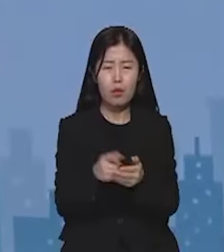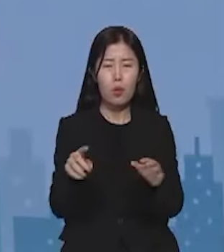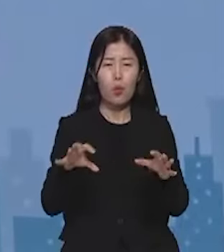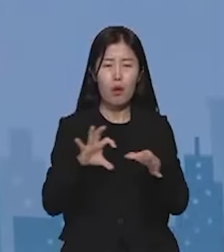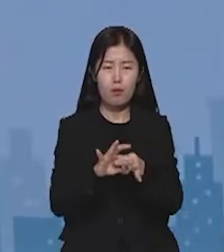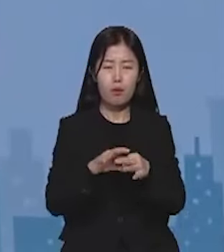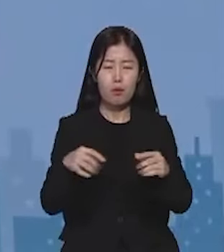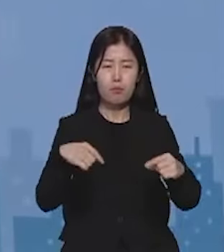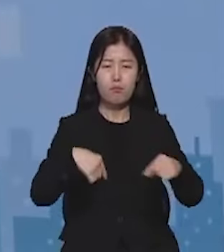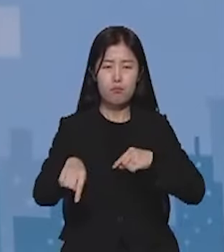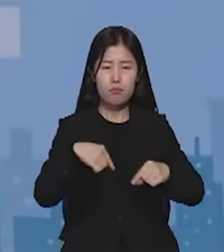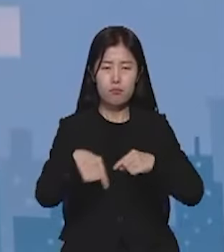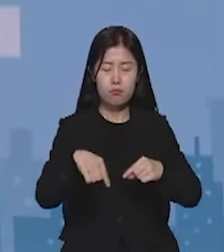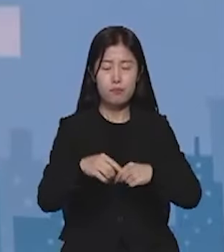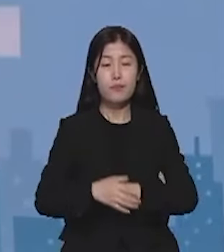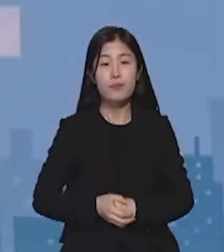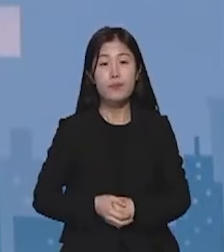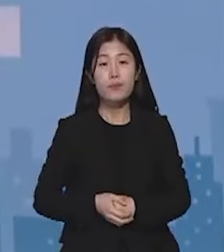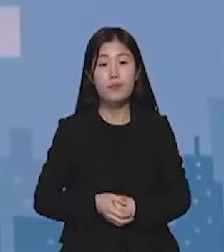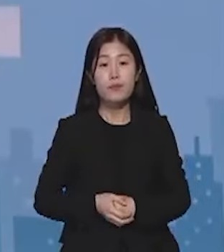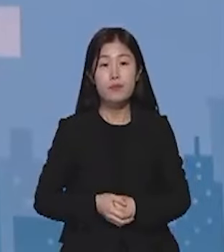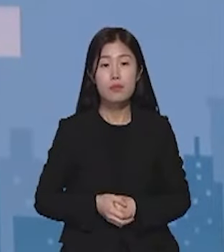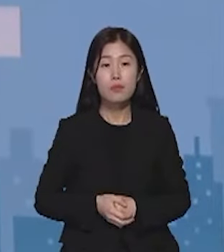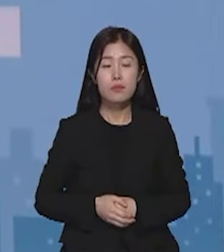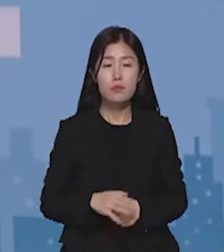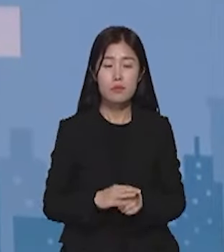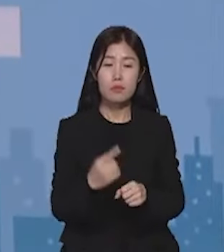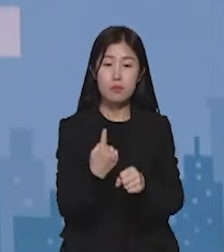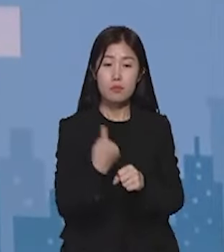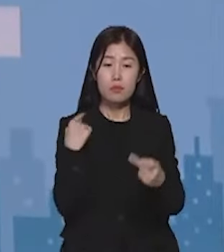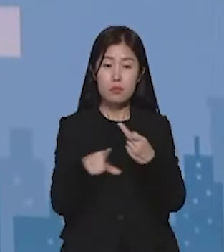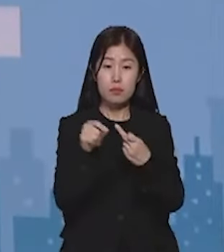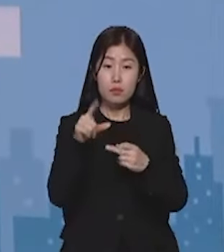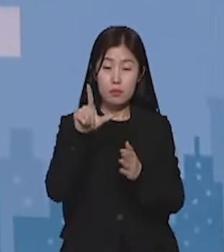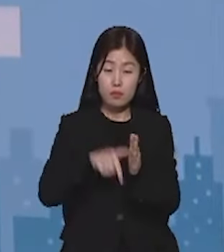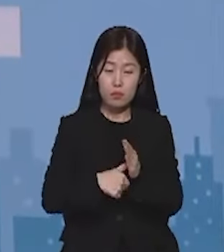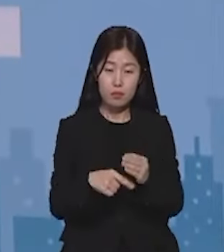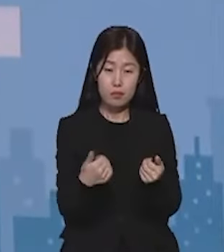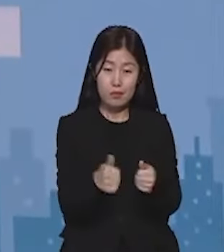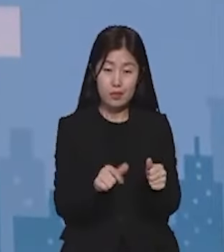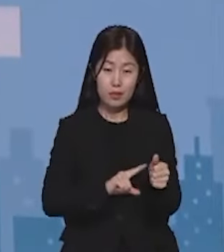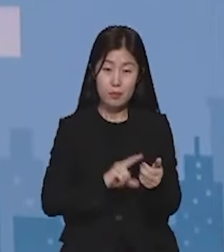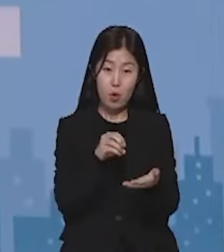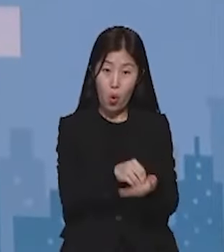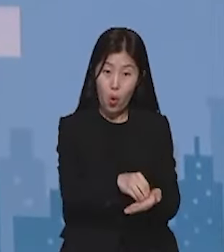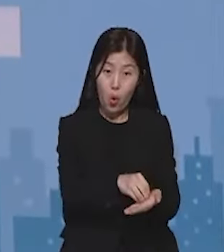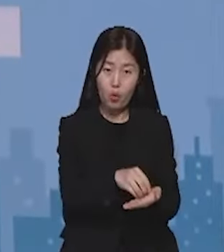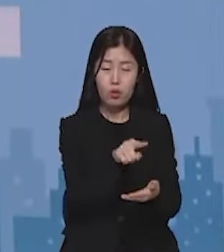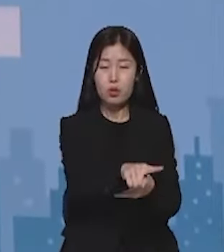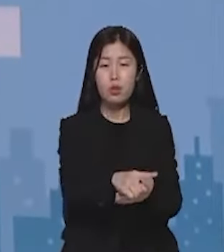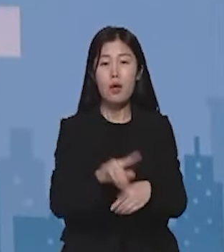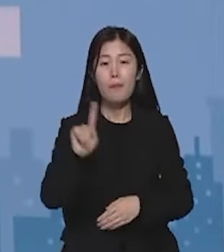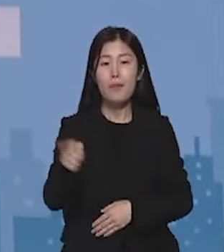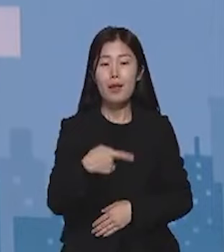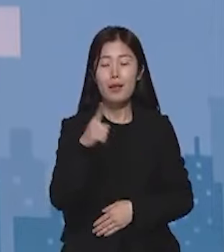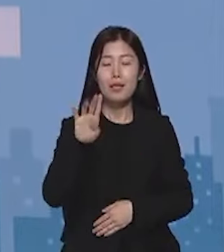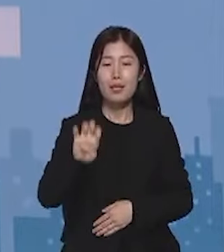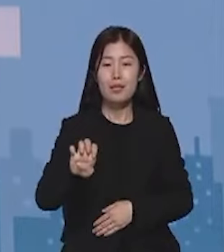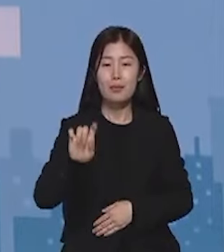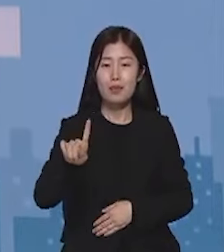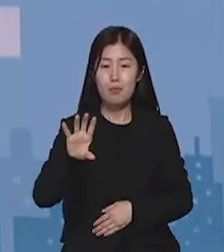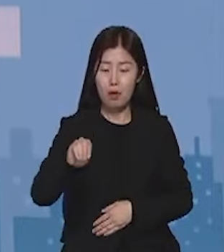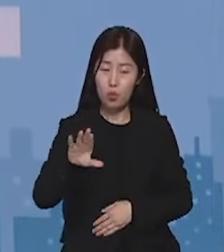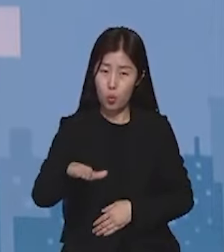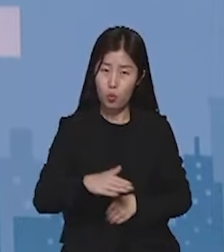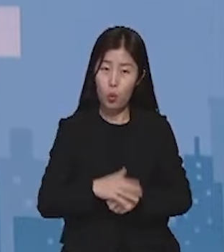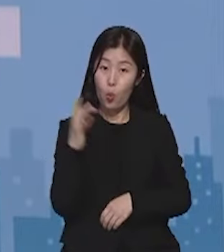기자입니다 지난해 말 기준 광주의 주민등록 인구는 141만 9천여 명입니다 지난 2014년